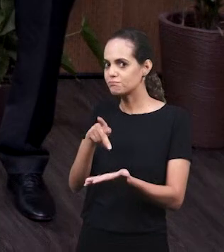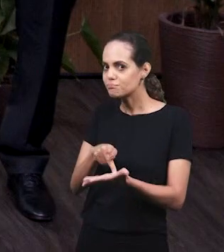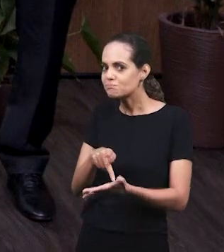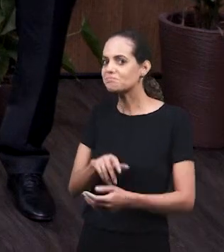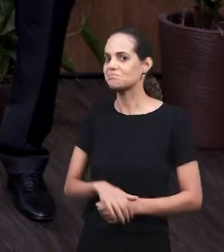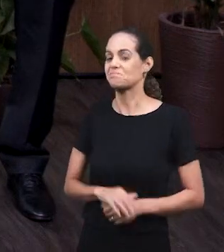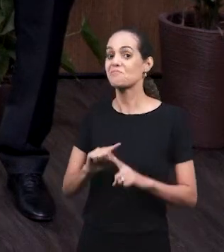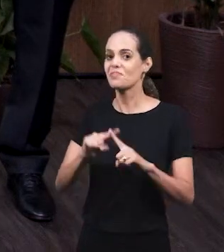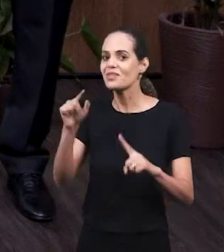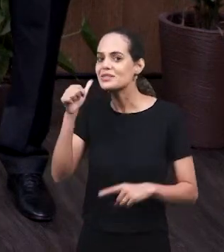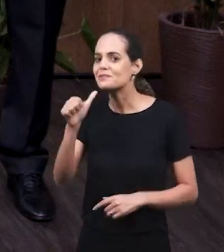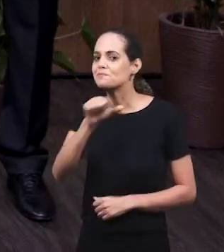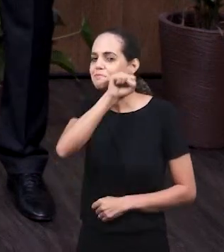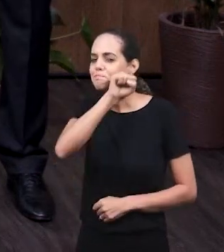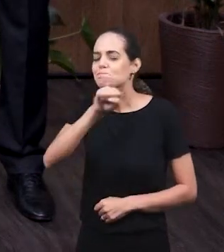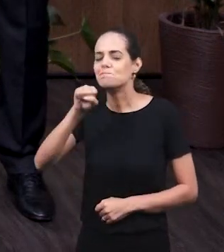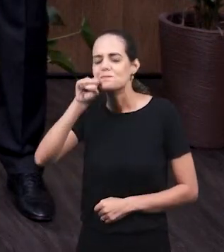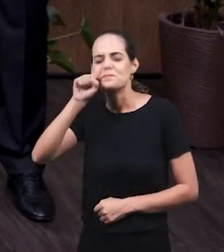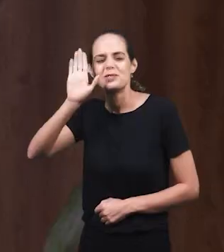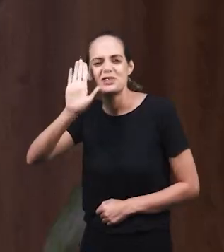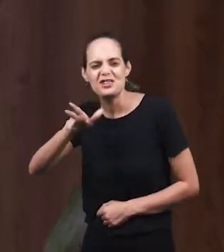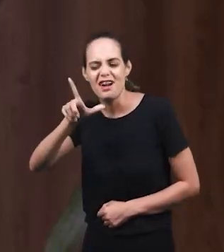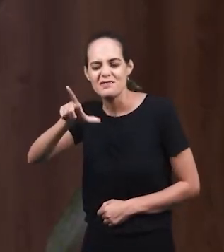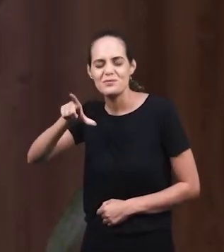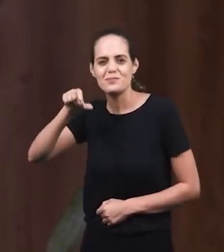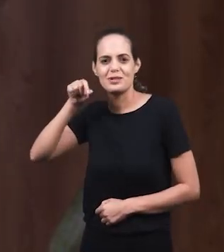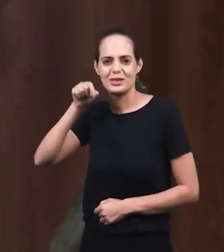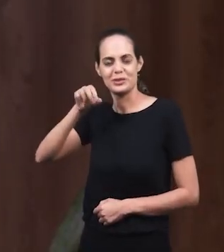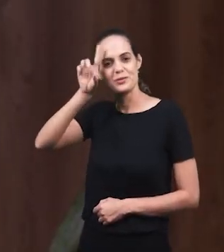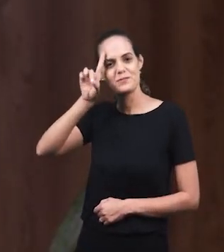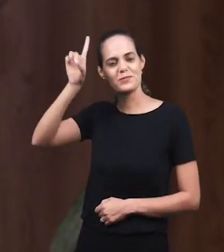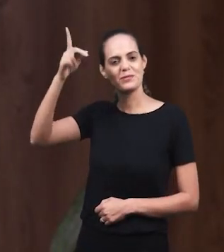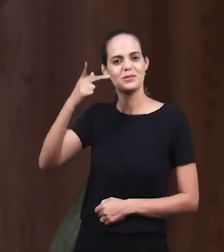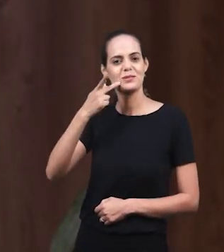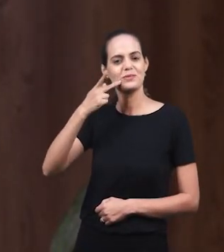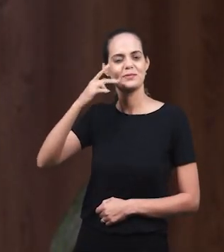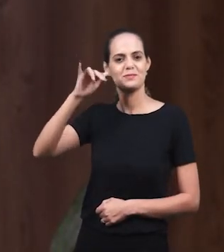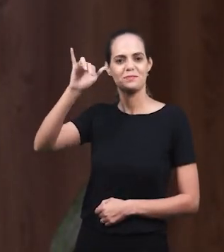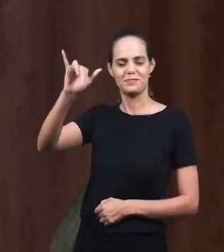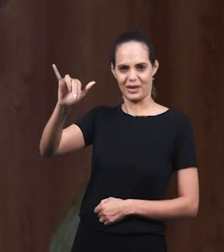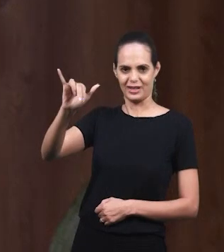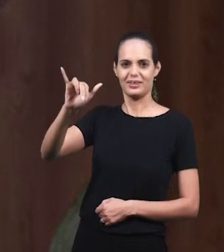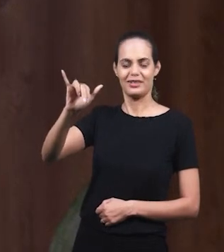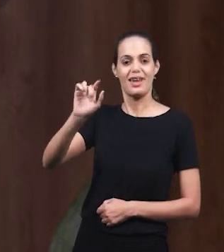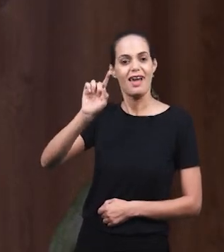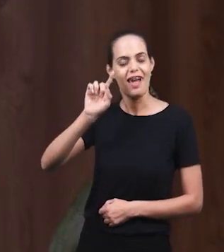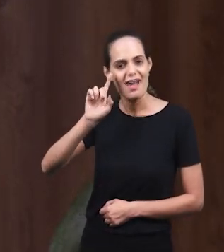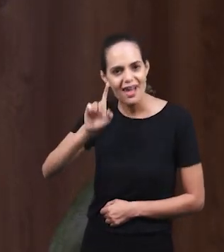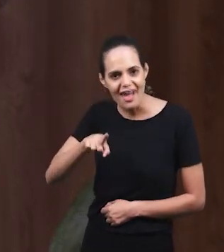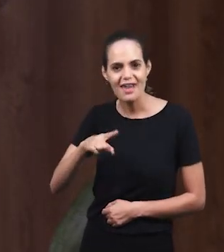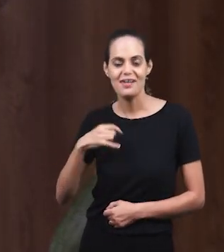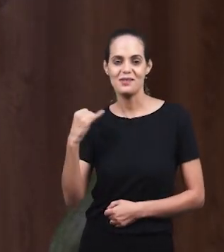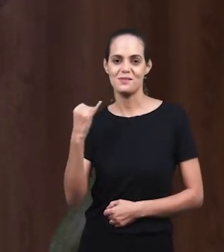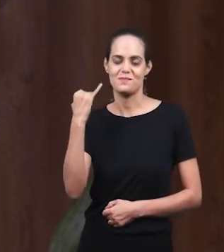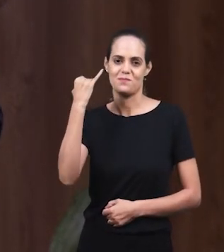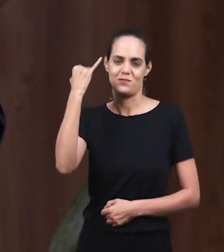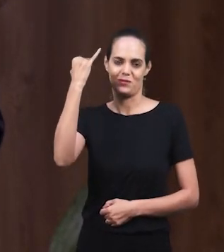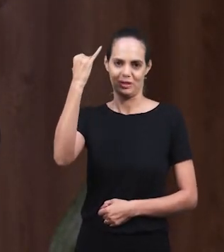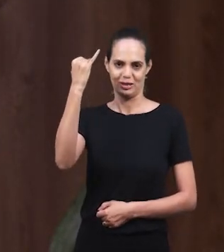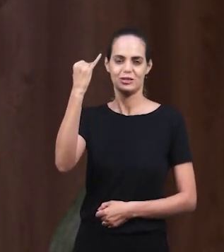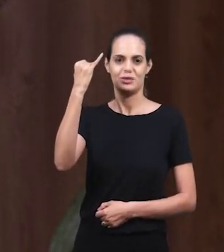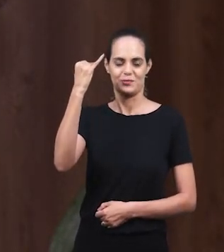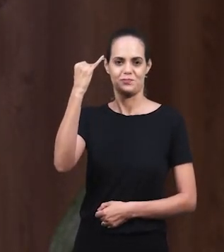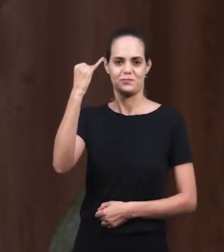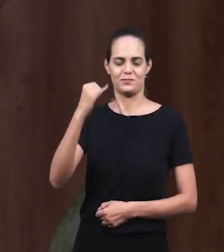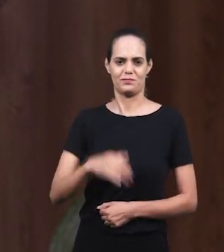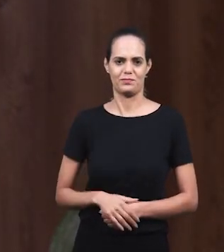elle était élue par Dieu Père. Cela est très important. Sans qu'elle sache,